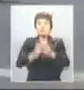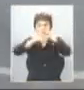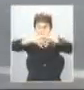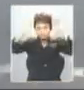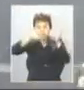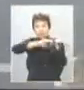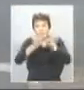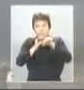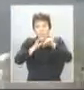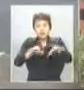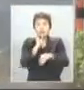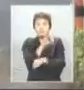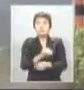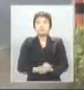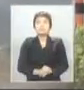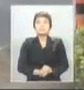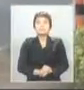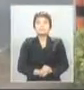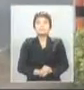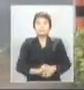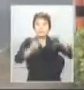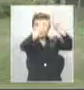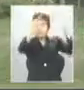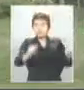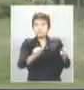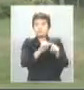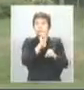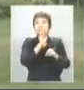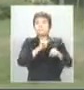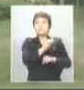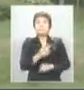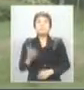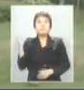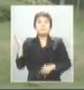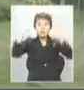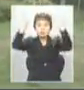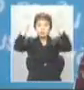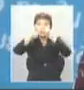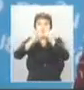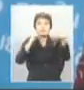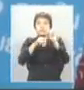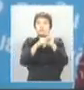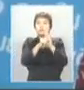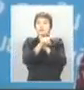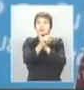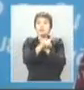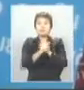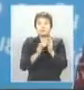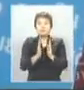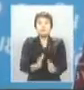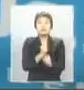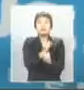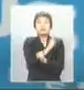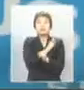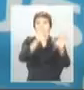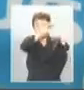ป้ายปชาสัพัภผลงานของรัทบาลที่ติดตาม 4 แยกและถนนสายหักของจัemia สีเตตถูกเจ้นาที่ปลด